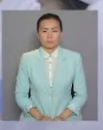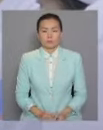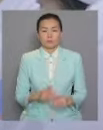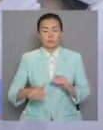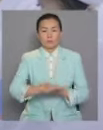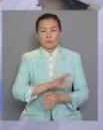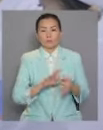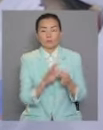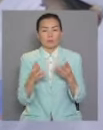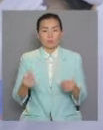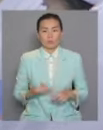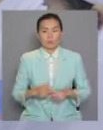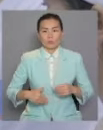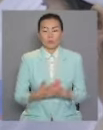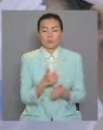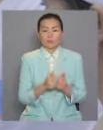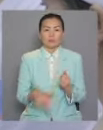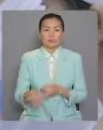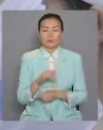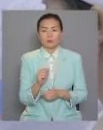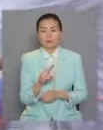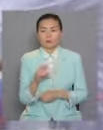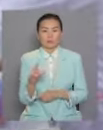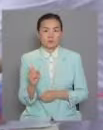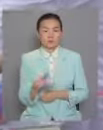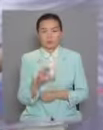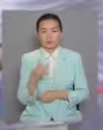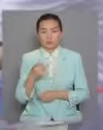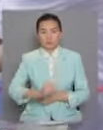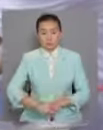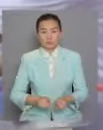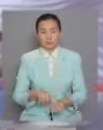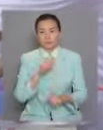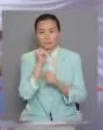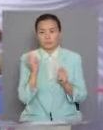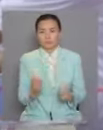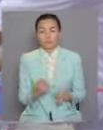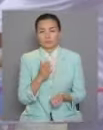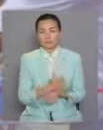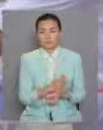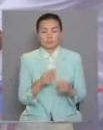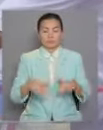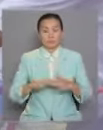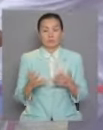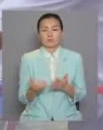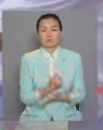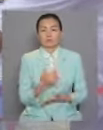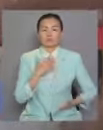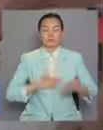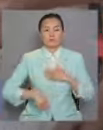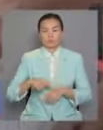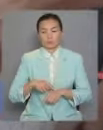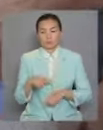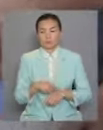Ауласы бірдің ауасы бір дегендей жаңа көршілеріне Қалығы Сәрсенғалиева мен Сара Мүскеновалар сый сияпаттарын табыстады. Баспанаға қол жетіп, қуанышы